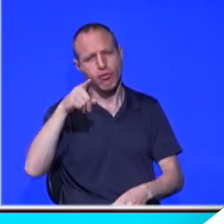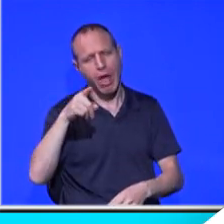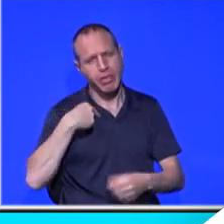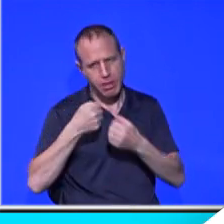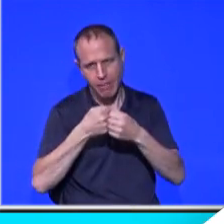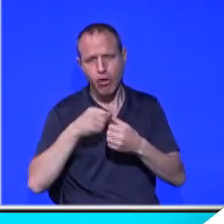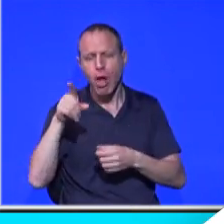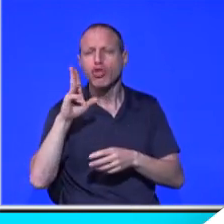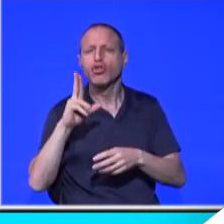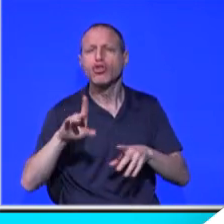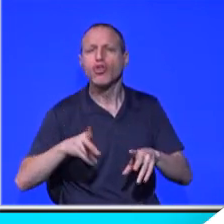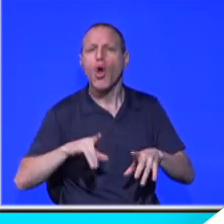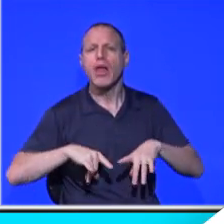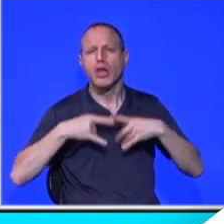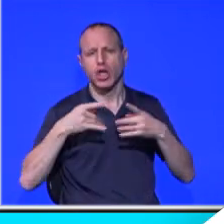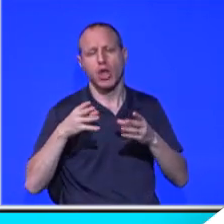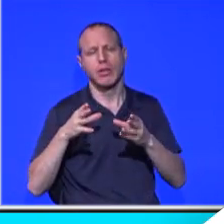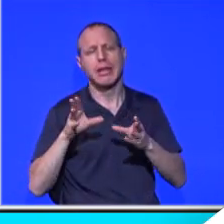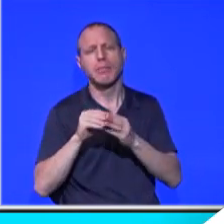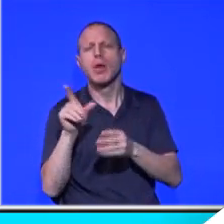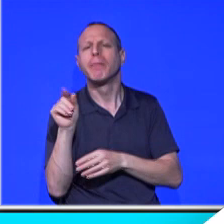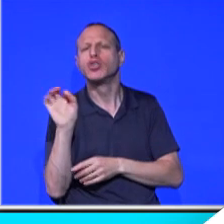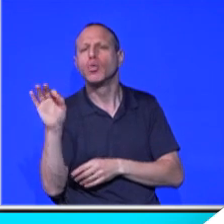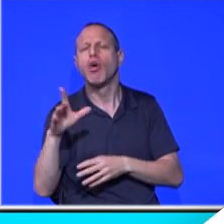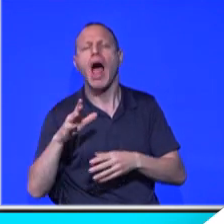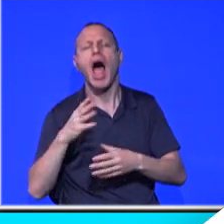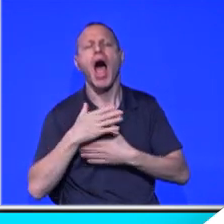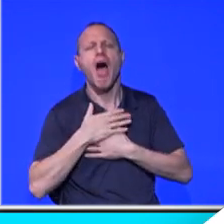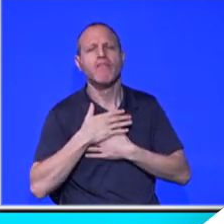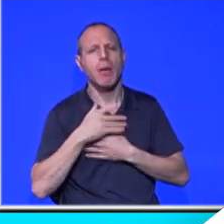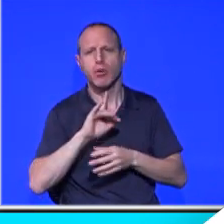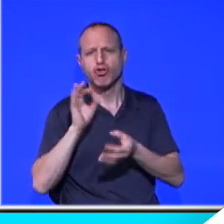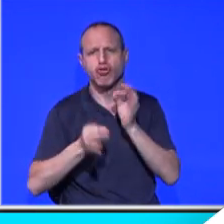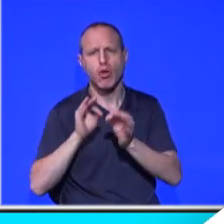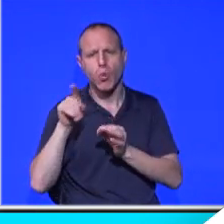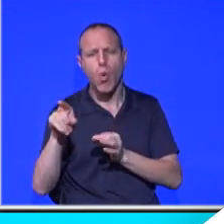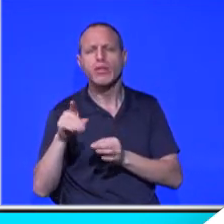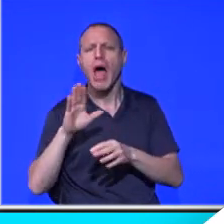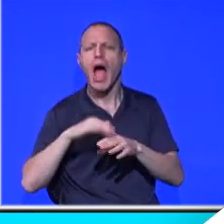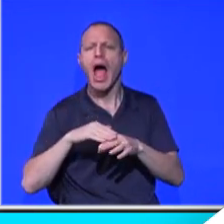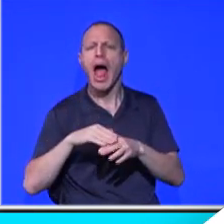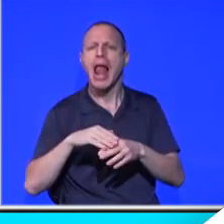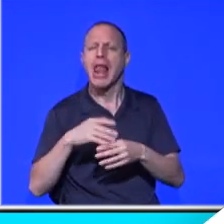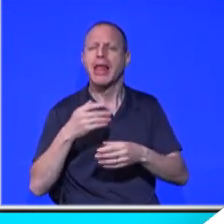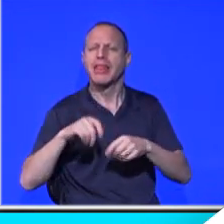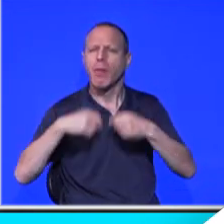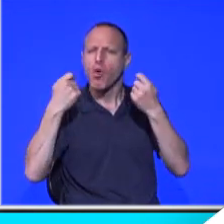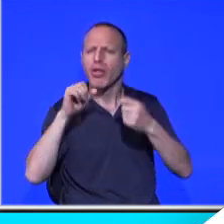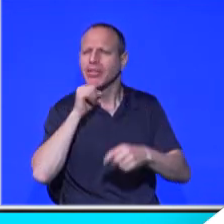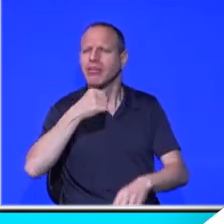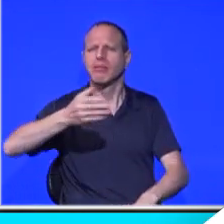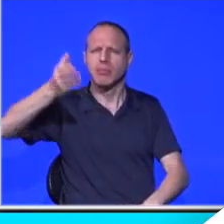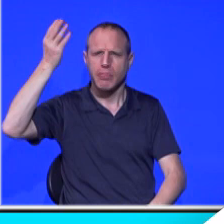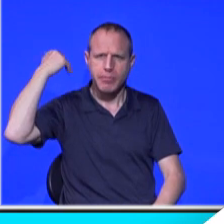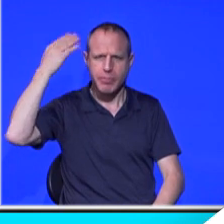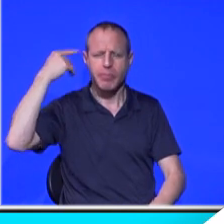זוגך באהבה, בלי שמישהו ישפוט אותך על יסודות אתניים או דתיים של אינקוויזיציה מימי הביניים. אז אני לא מאוכזב,